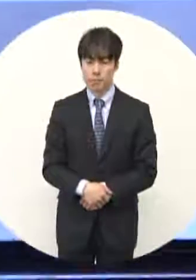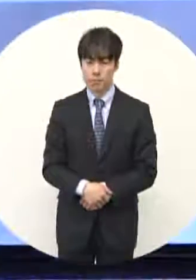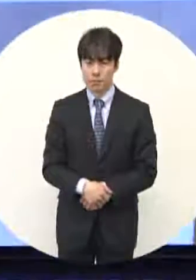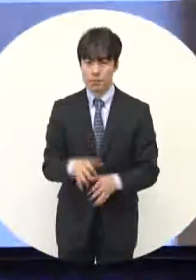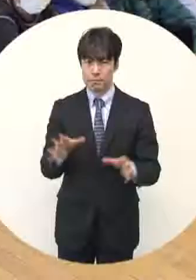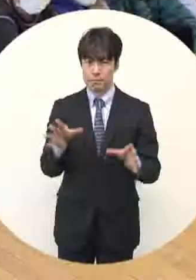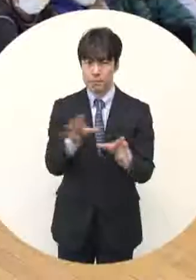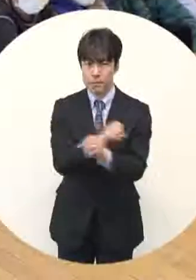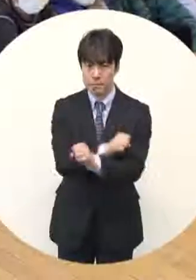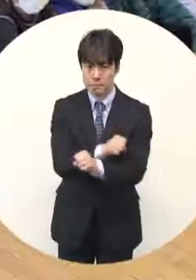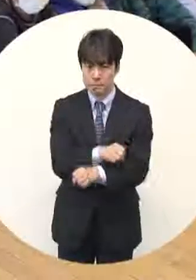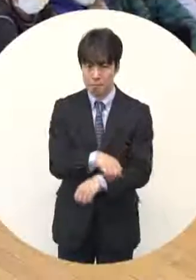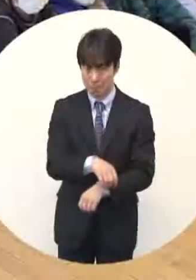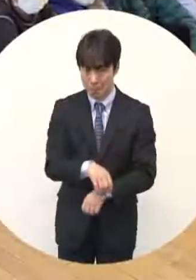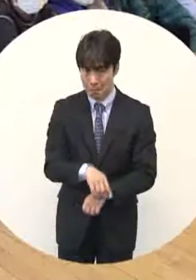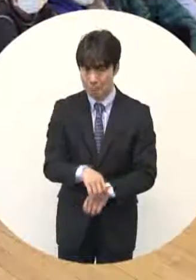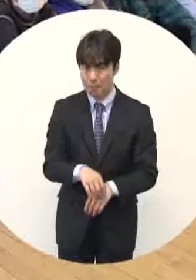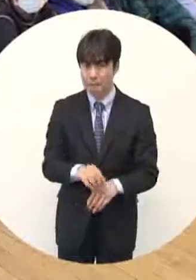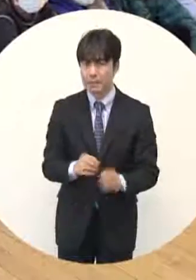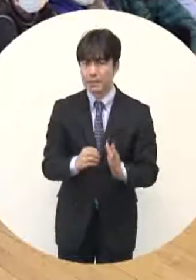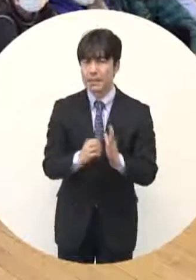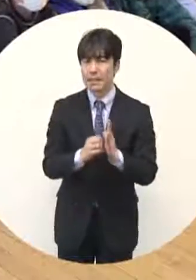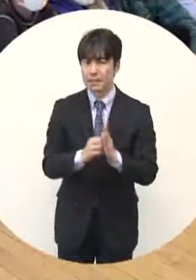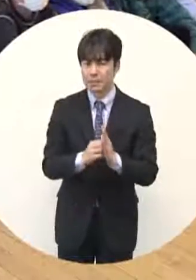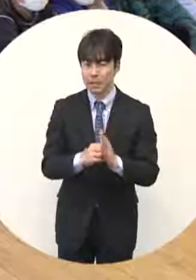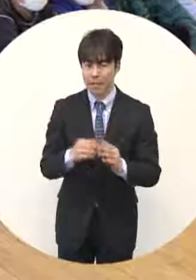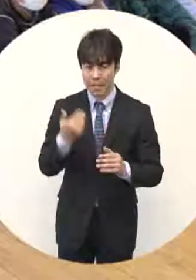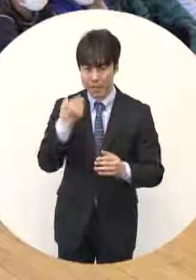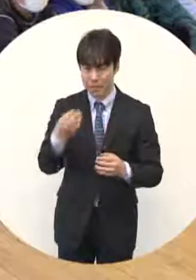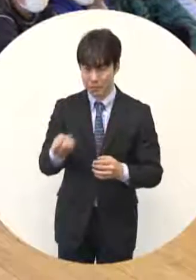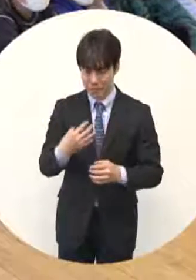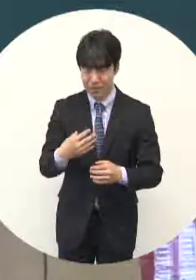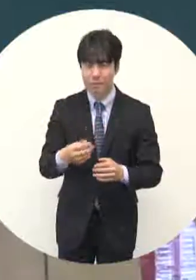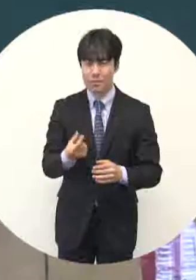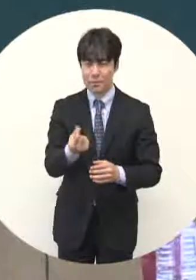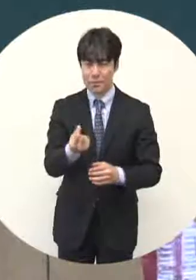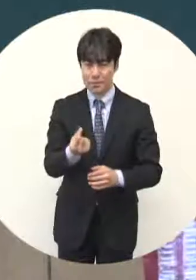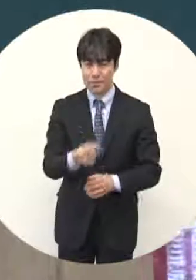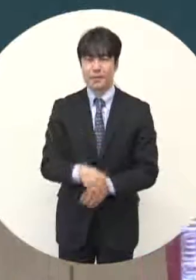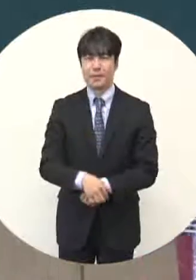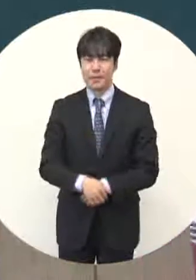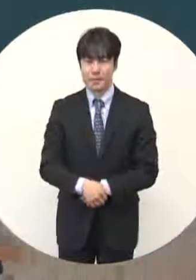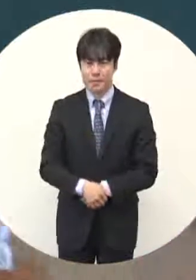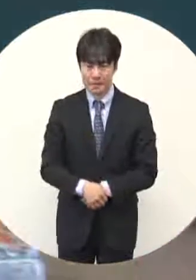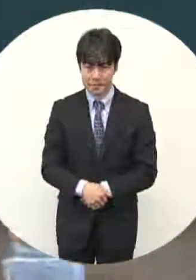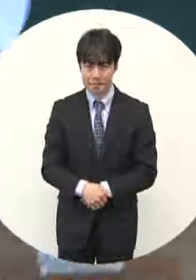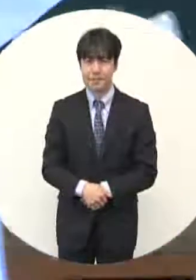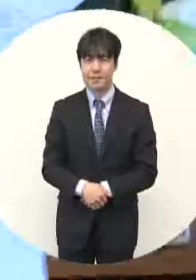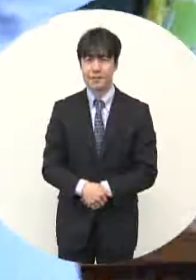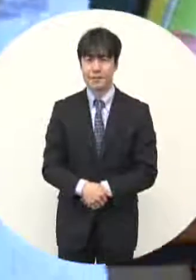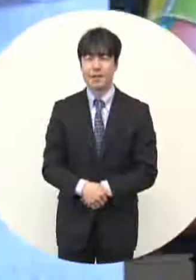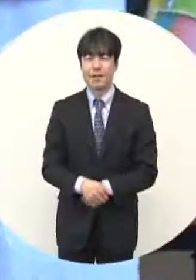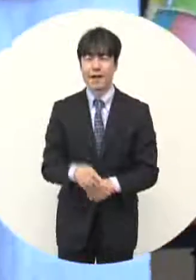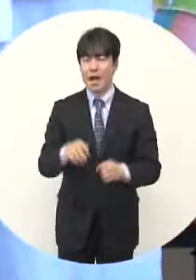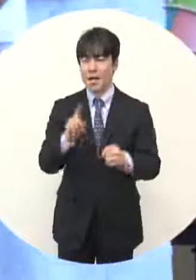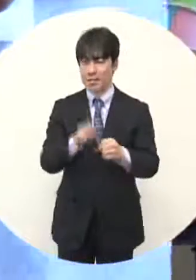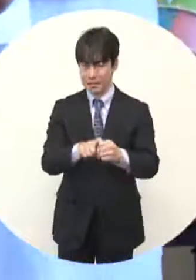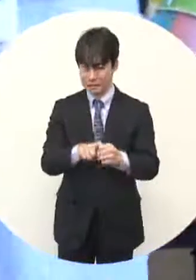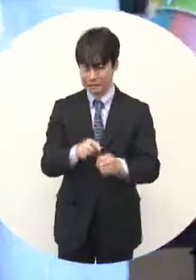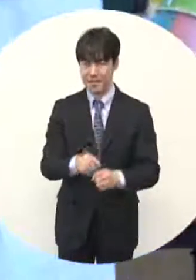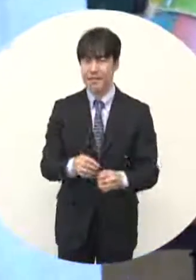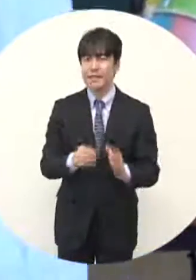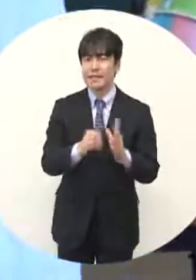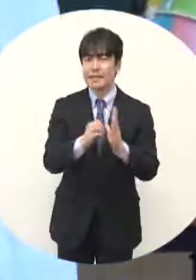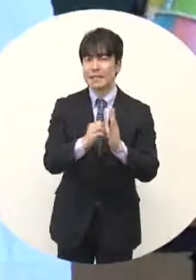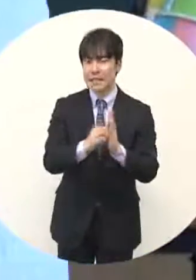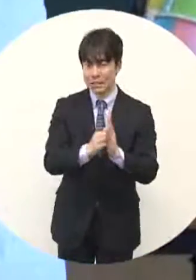張ちょっと疑ってますね。見てください、こうなってます。大当たりです。磁